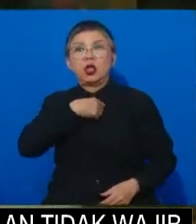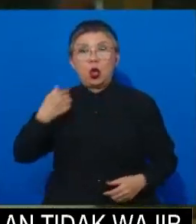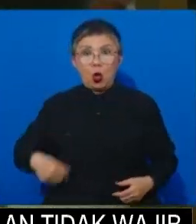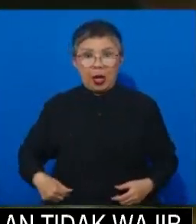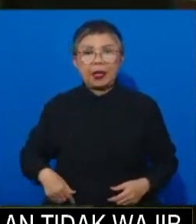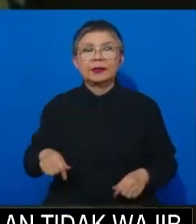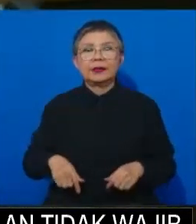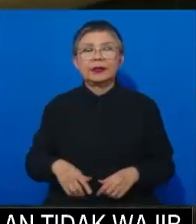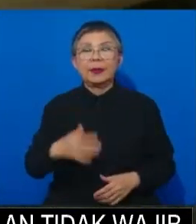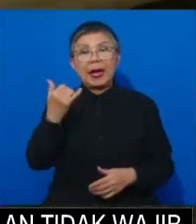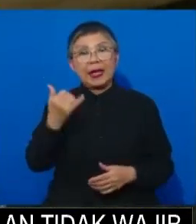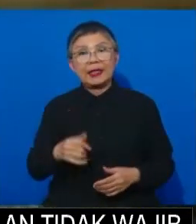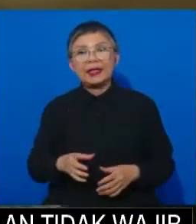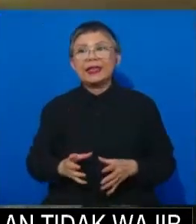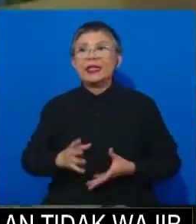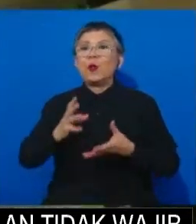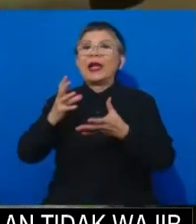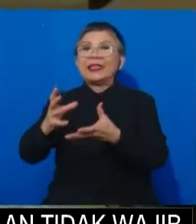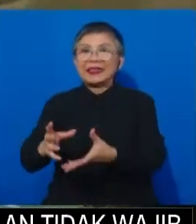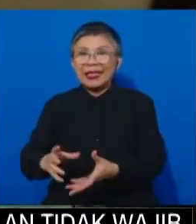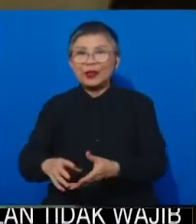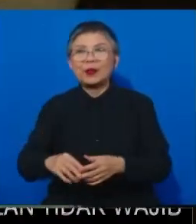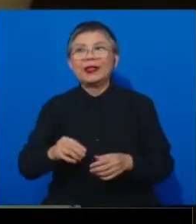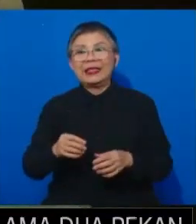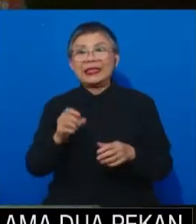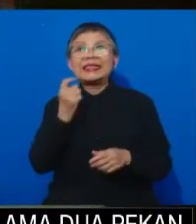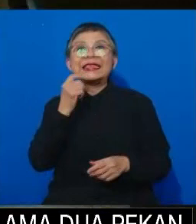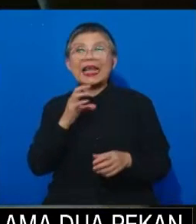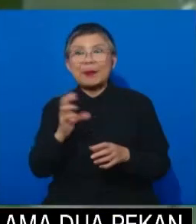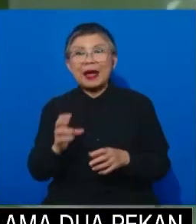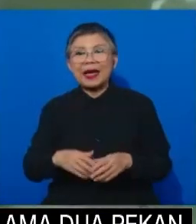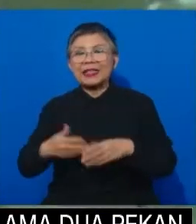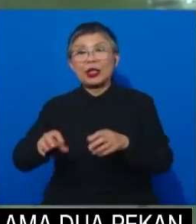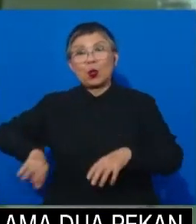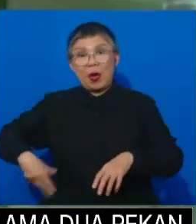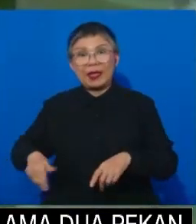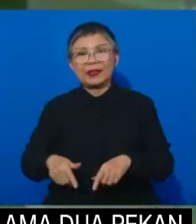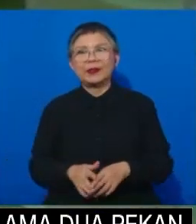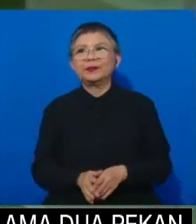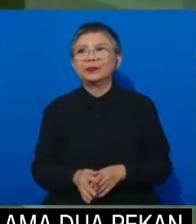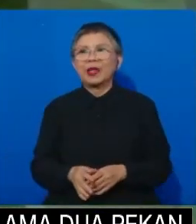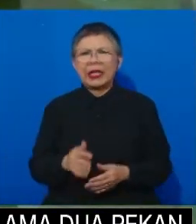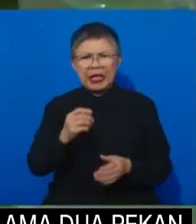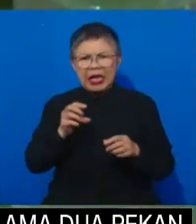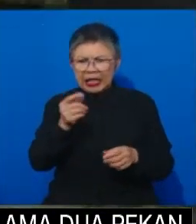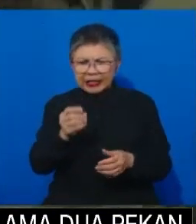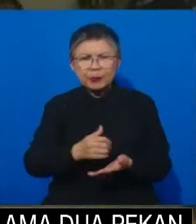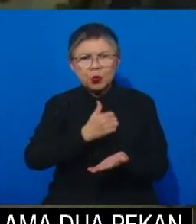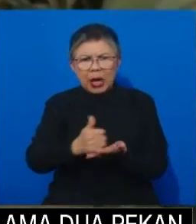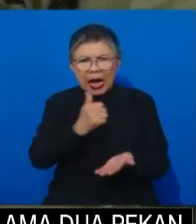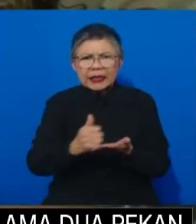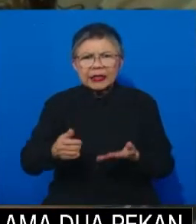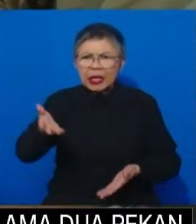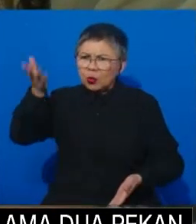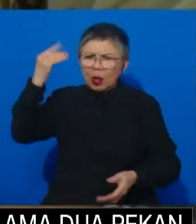Rina. Sampai akhirnya diwariskan dan tak pernah berubah. Sampai rempah-rempah pilihan sesuai resep awalnya turut ditambahkan dan